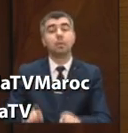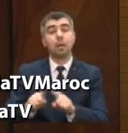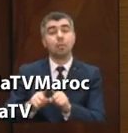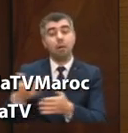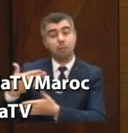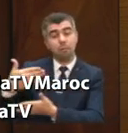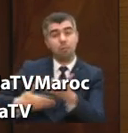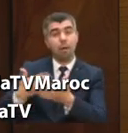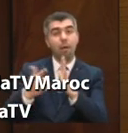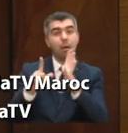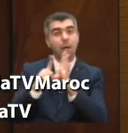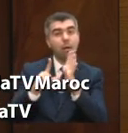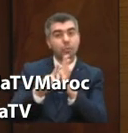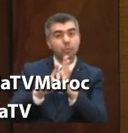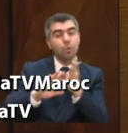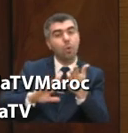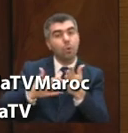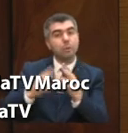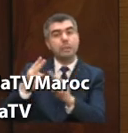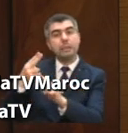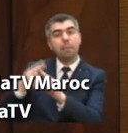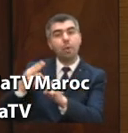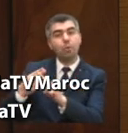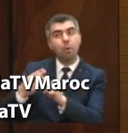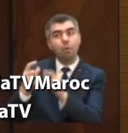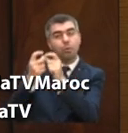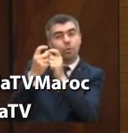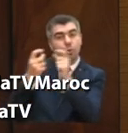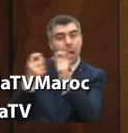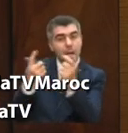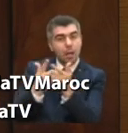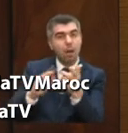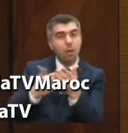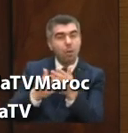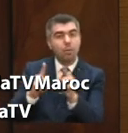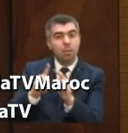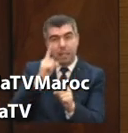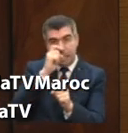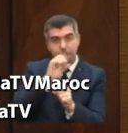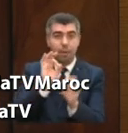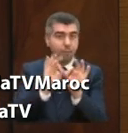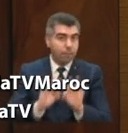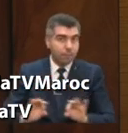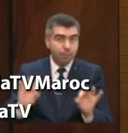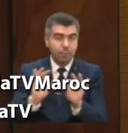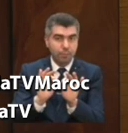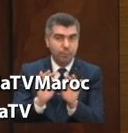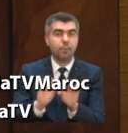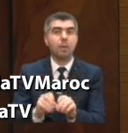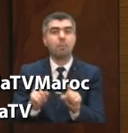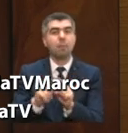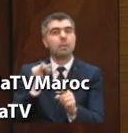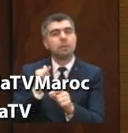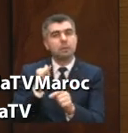بقرارات إدارية لوائح القطاعات والقطاعات الفرعية التي ليست في وضعية صعبة والملزمة